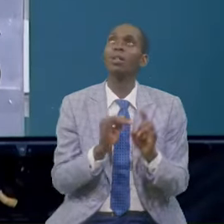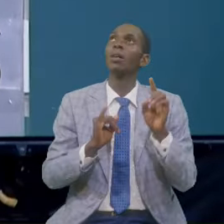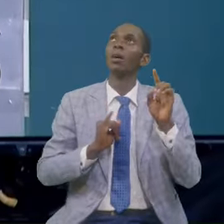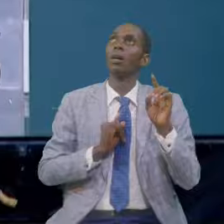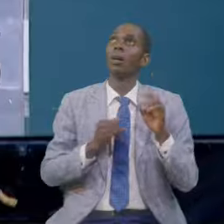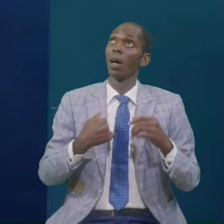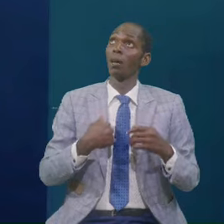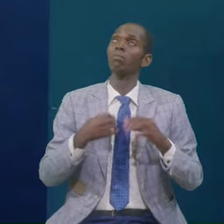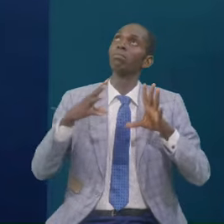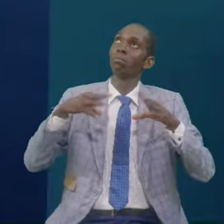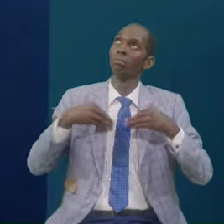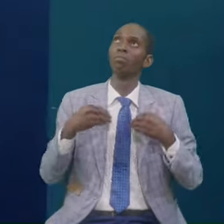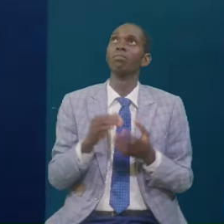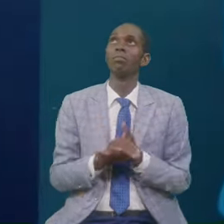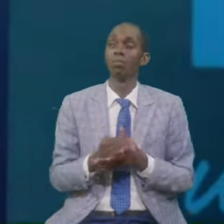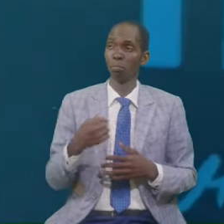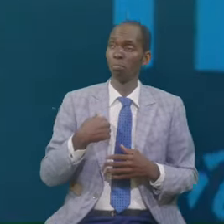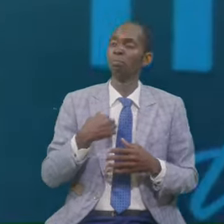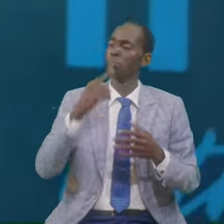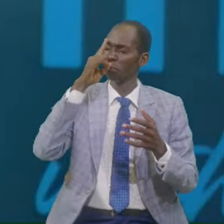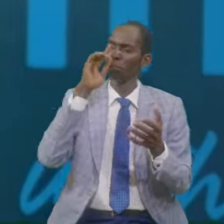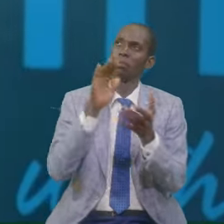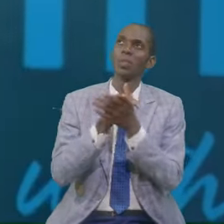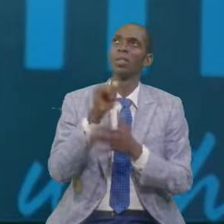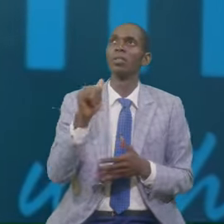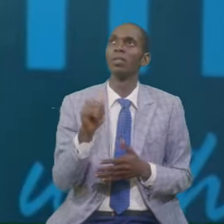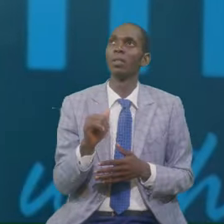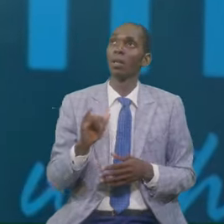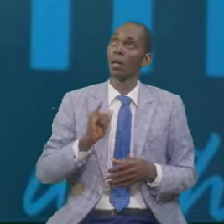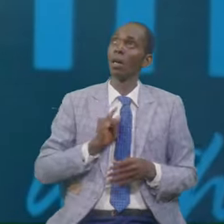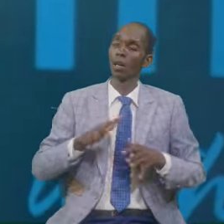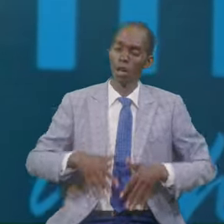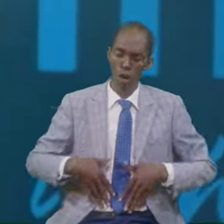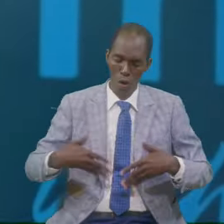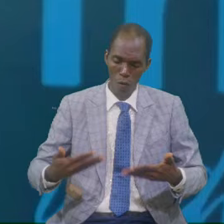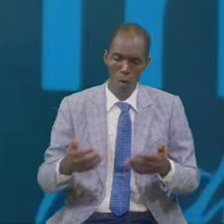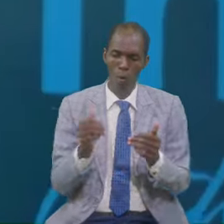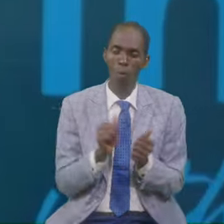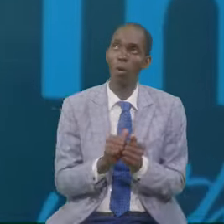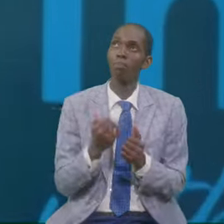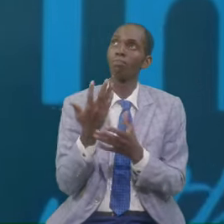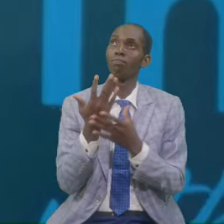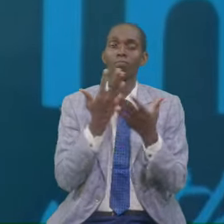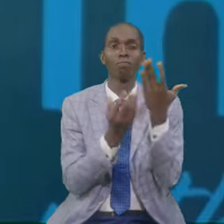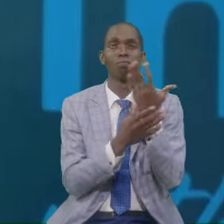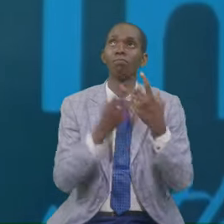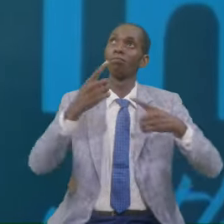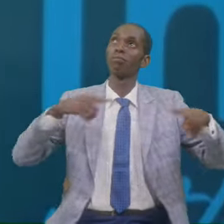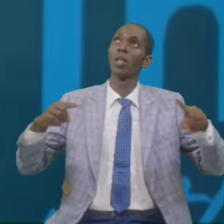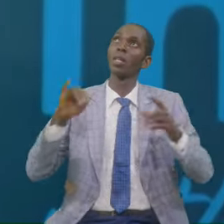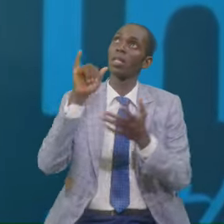అంగీకరిస్తున్నాను. I believe. నేను నమ్ముతున్నాను. And I confess with my mouth that Jesus is my savior,